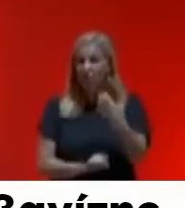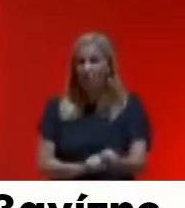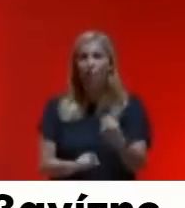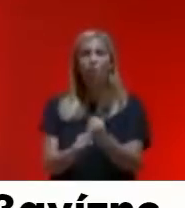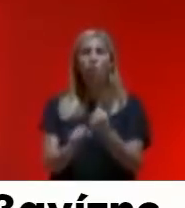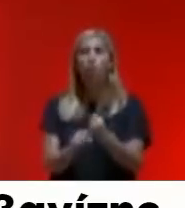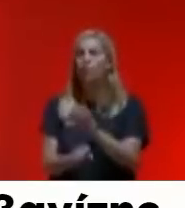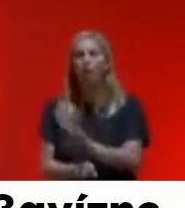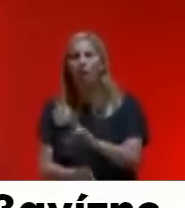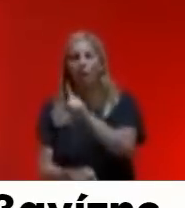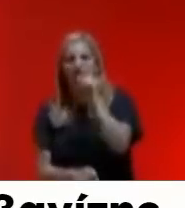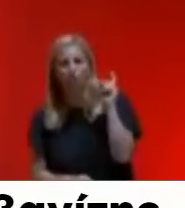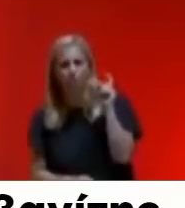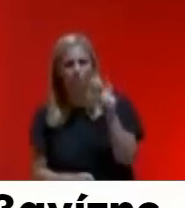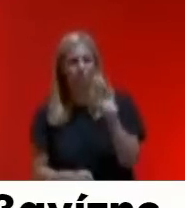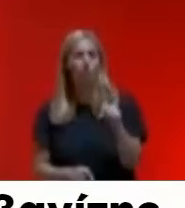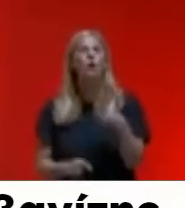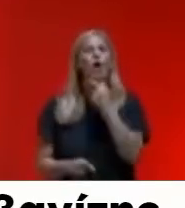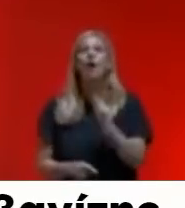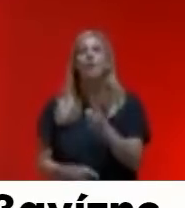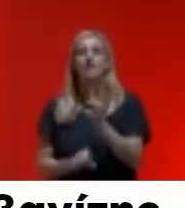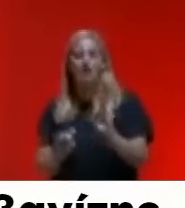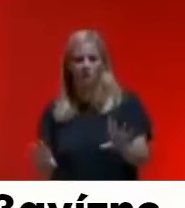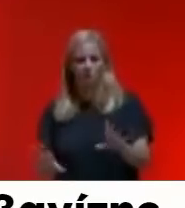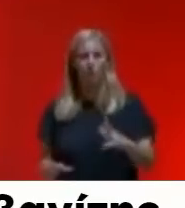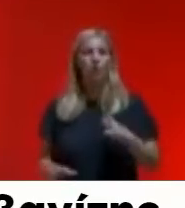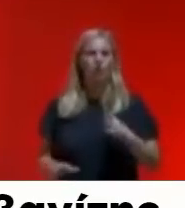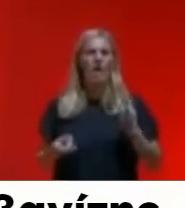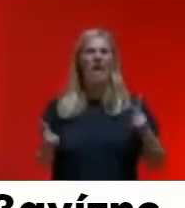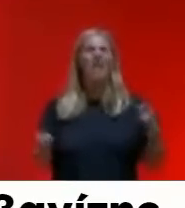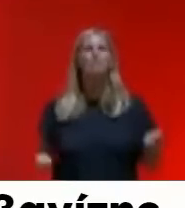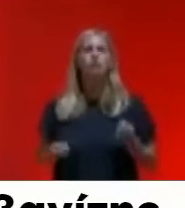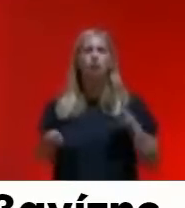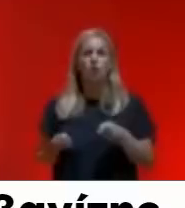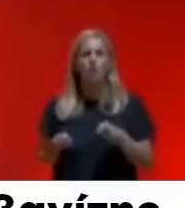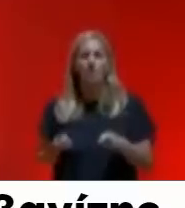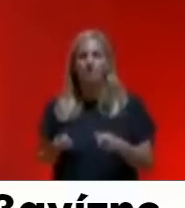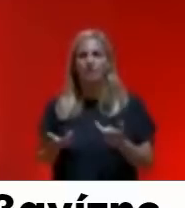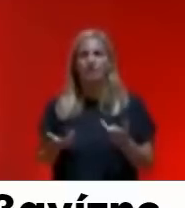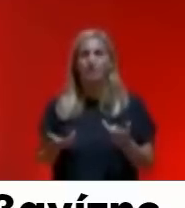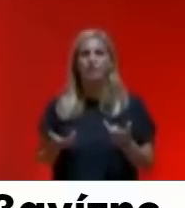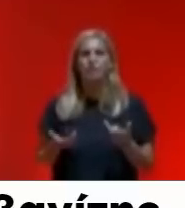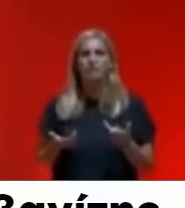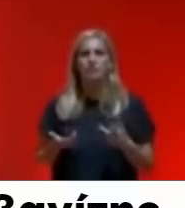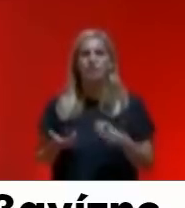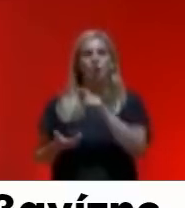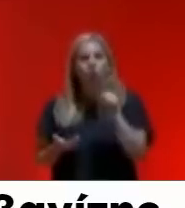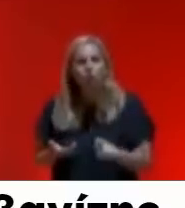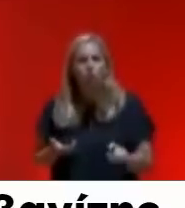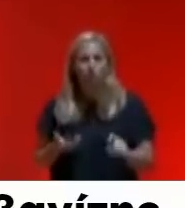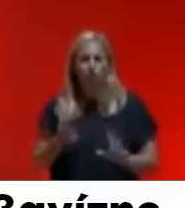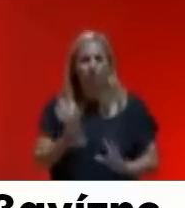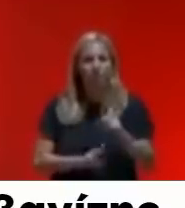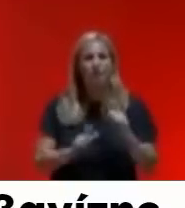το κόμμα μου, ο ΣΥΡΙΖΑ, θα είναι πρωταγωνιστής και στις ελληνικές και στις ευρωπαϊκές εξελίξεις. Με πολιτική συμμαχιών,